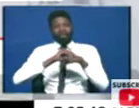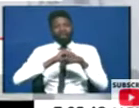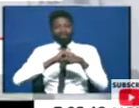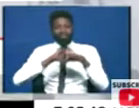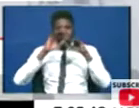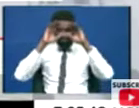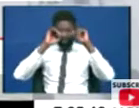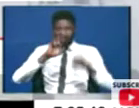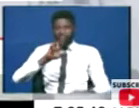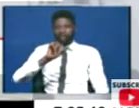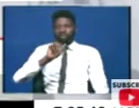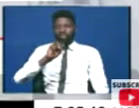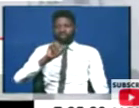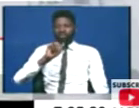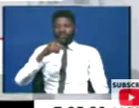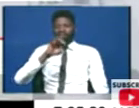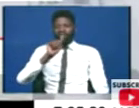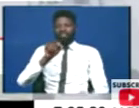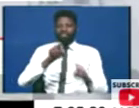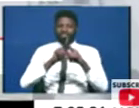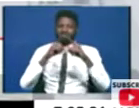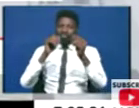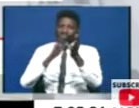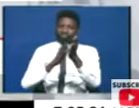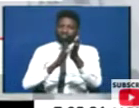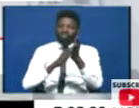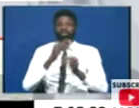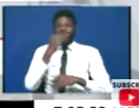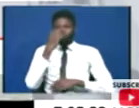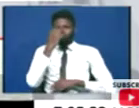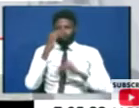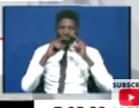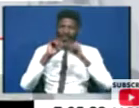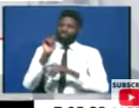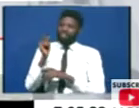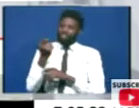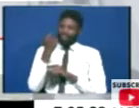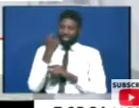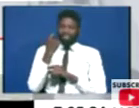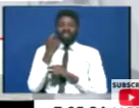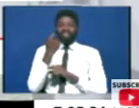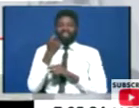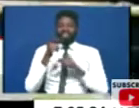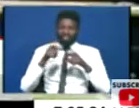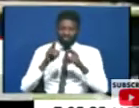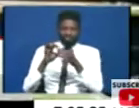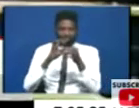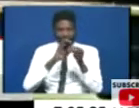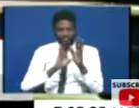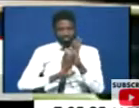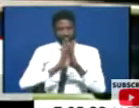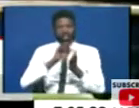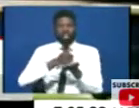Ruto kupitia mtandao wa Twitter. Alisema Kenya yenye ustawi na umoja itachangia katika ustawi wa bara Afrika.